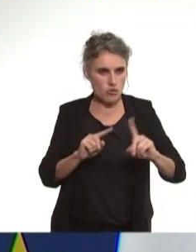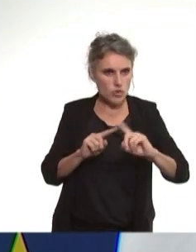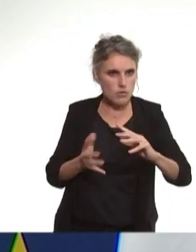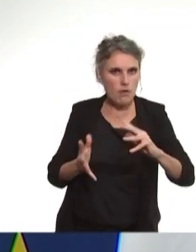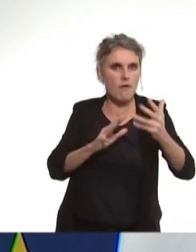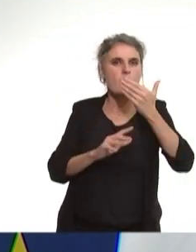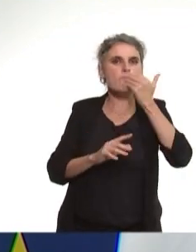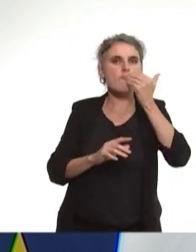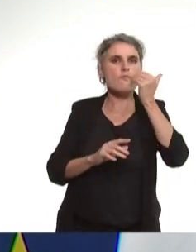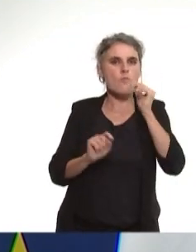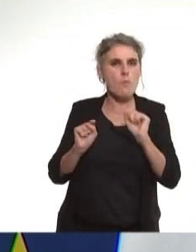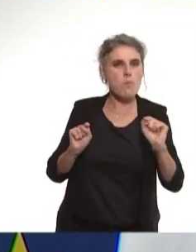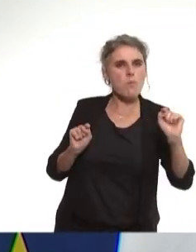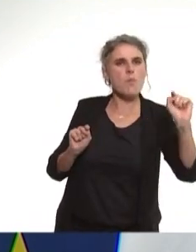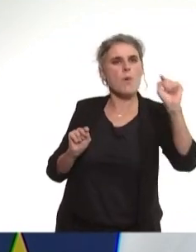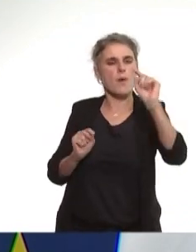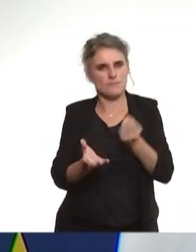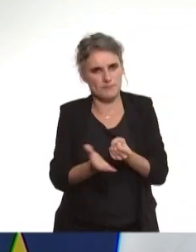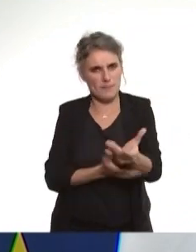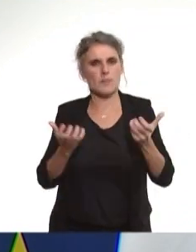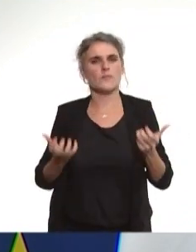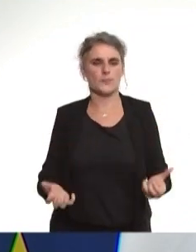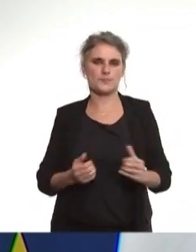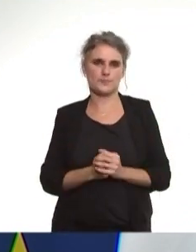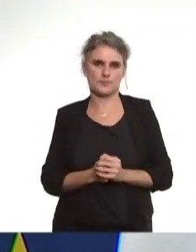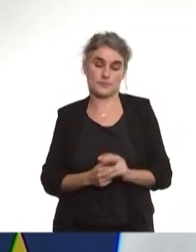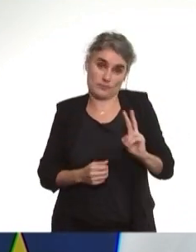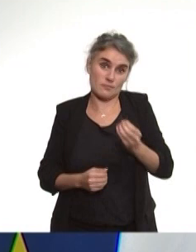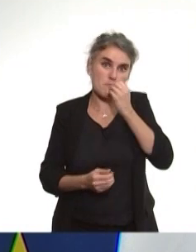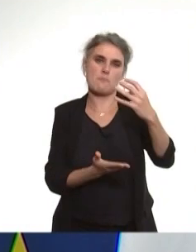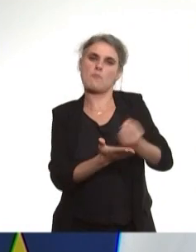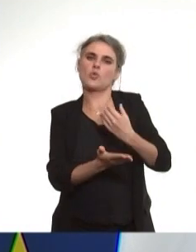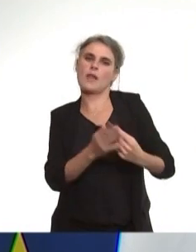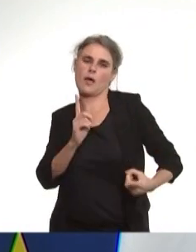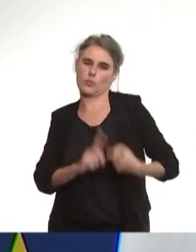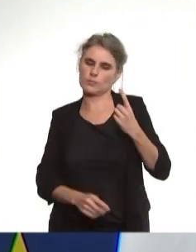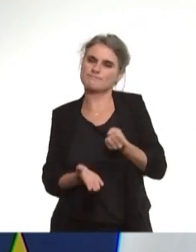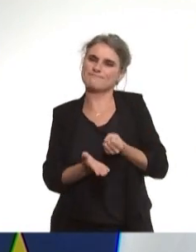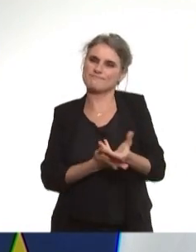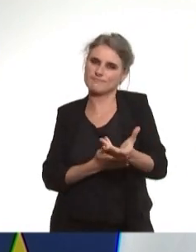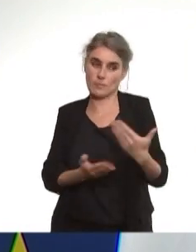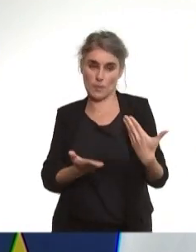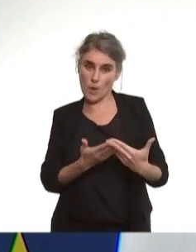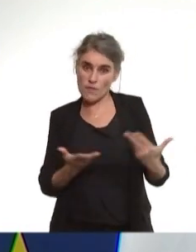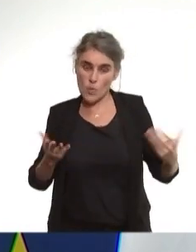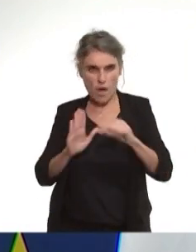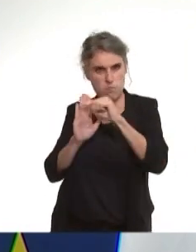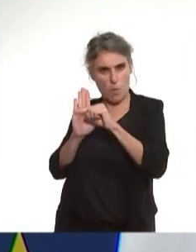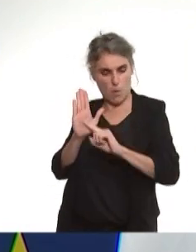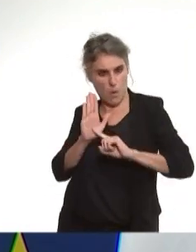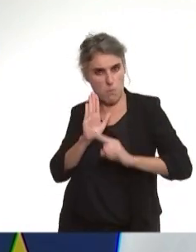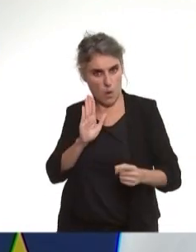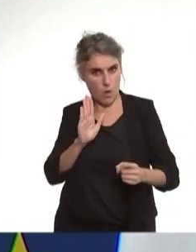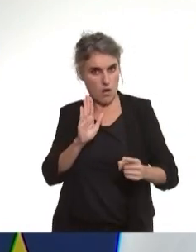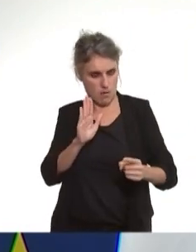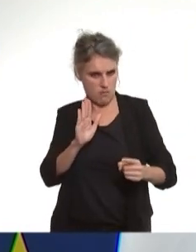dans plusieurs endroits du territoire national il faut aussi prendre des bonnes nouvelles quand on peut les observer signe que les mesures que nous mettons en oeuvre